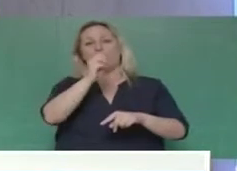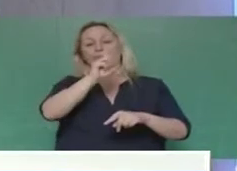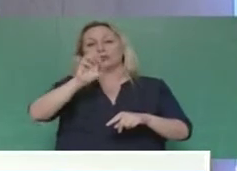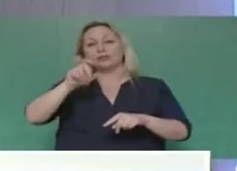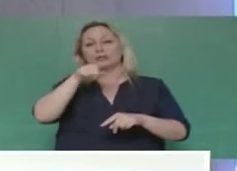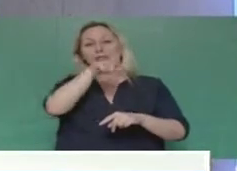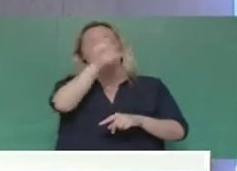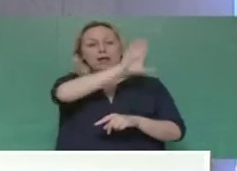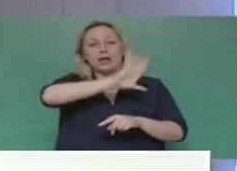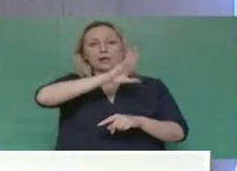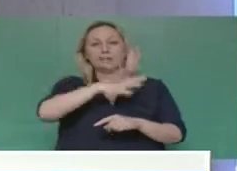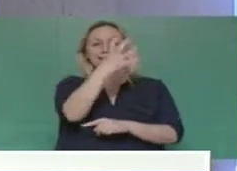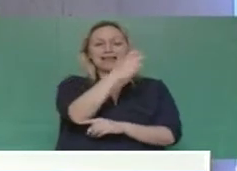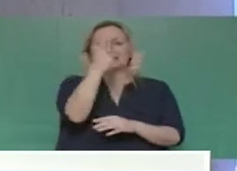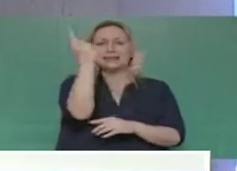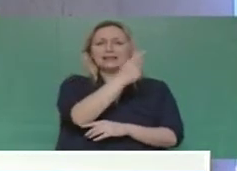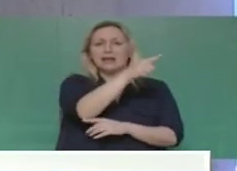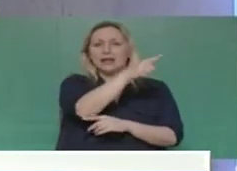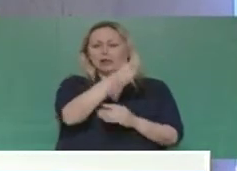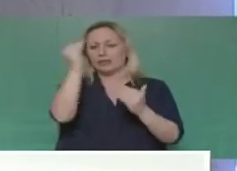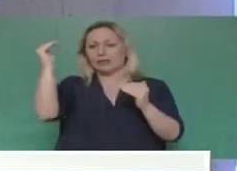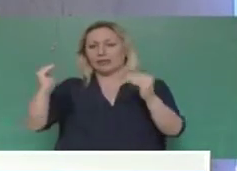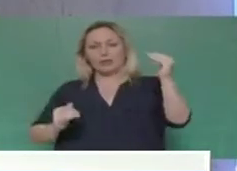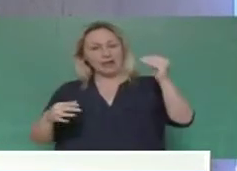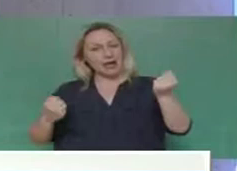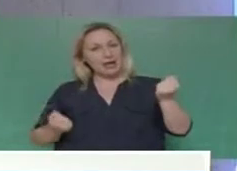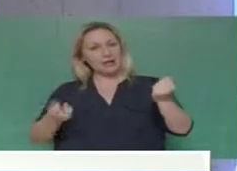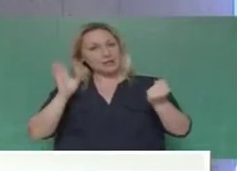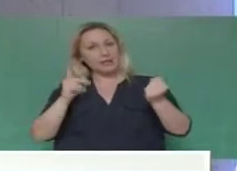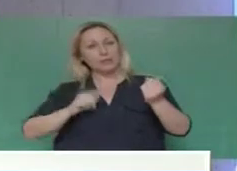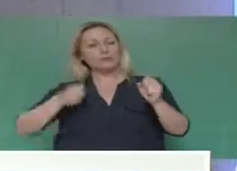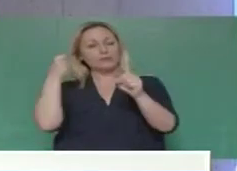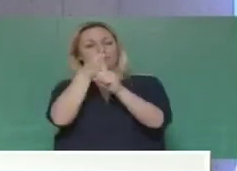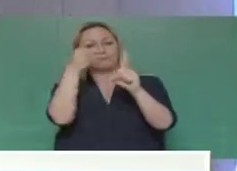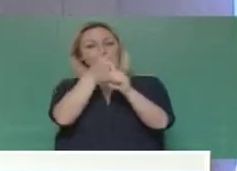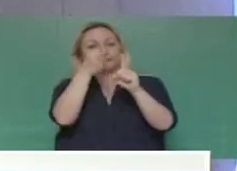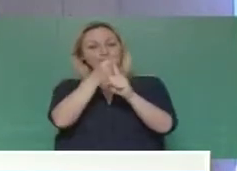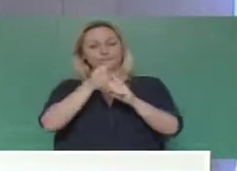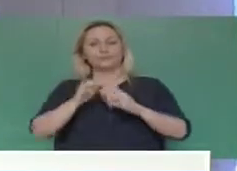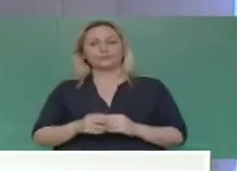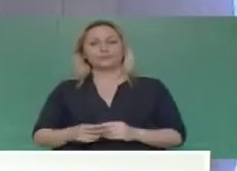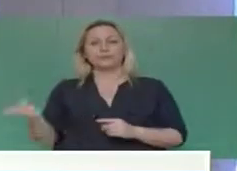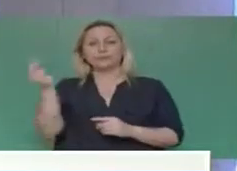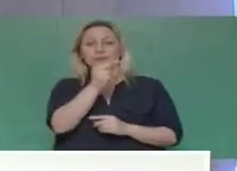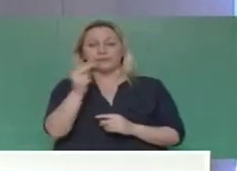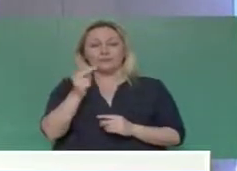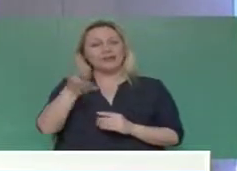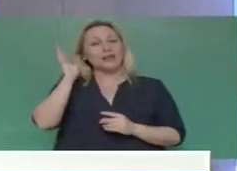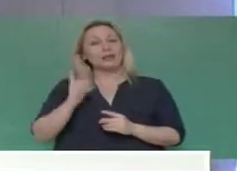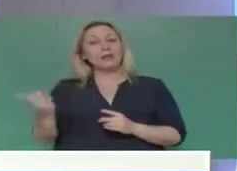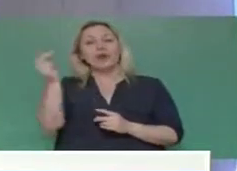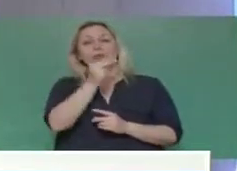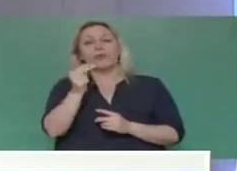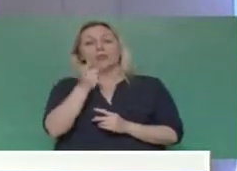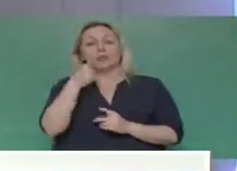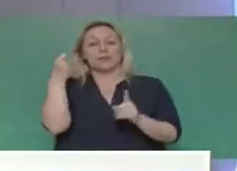40%. Να ανατρέξει και να κυνηγήσει ένα μεγάλο ζήτημα, να μπει μπροστά στο γεγονός ότι